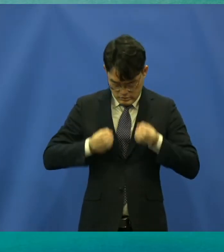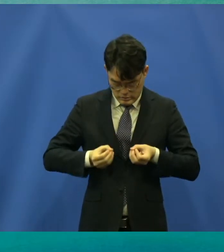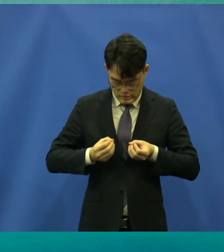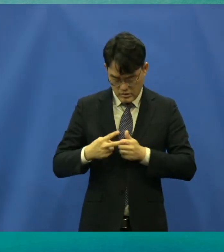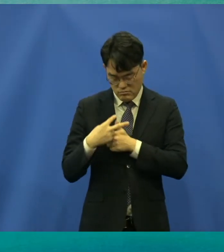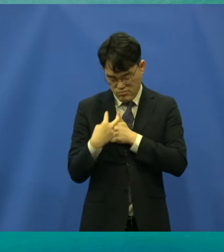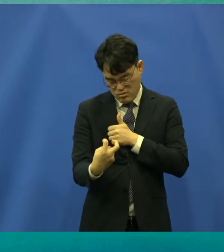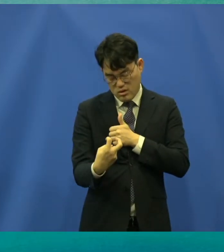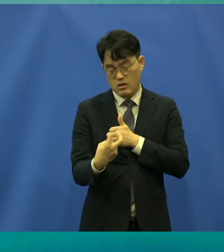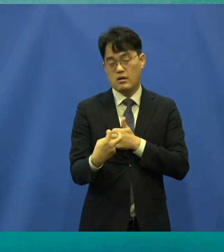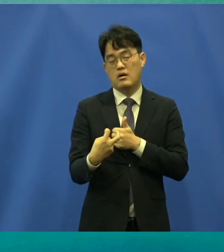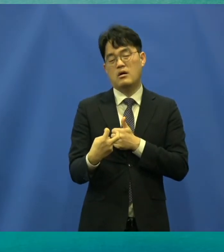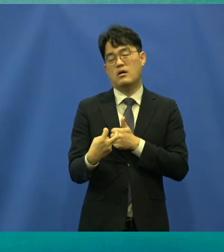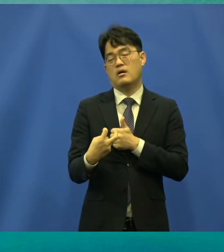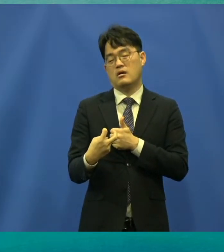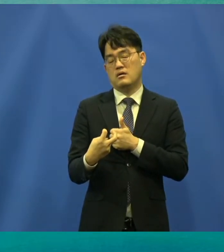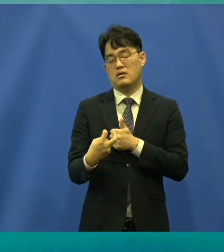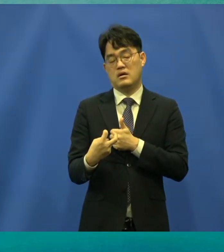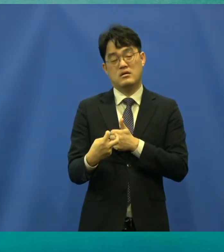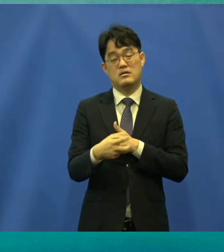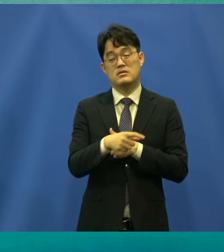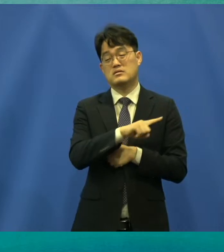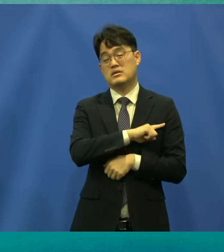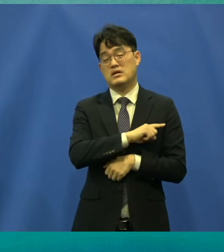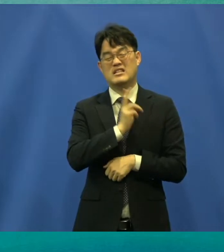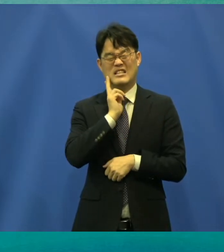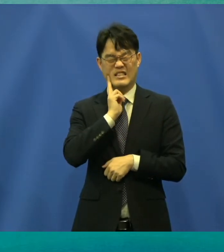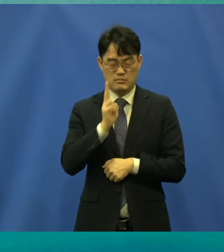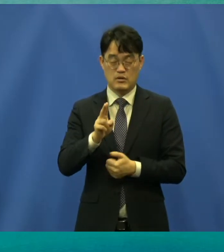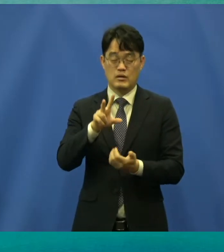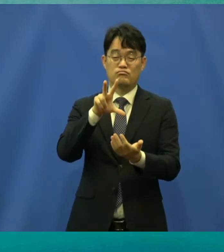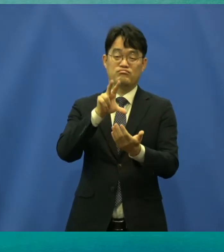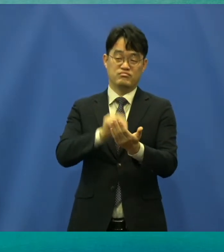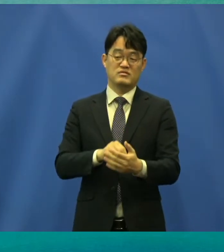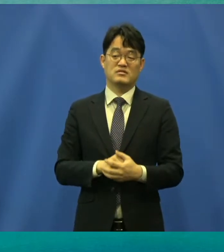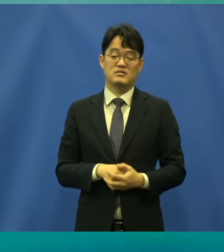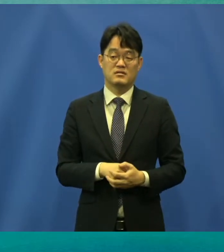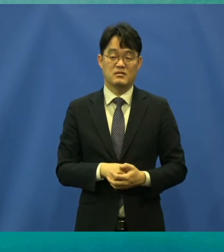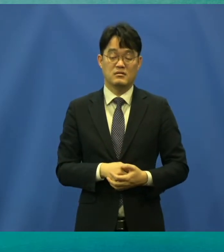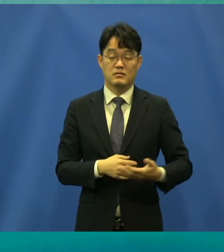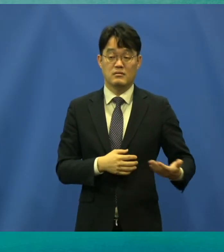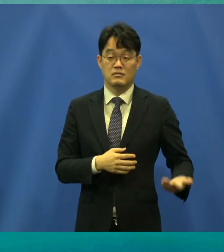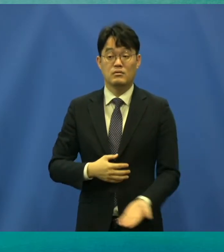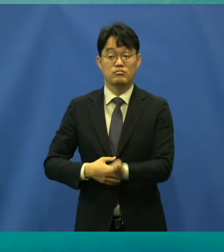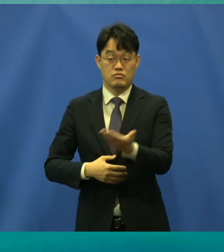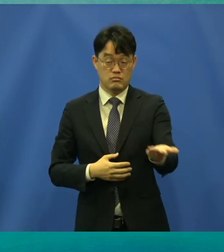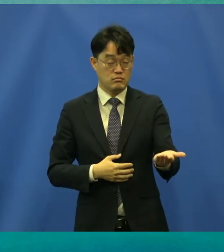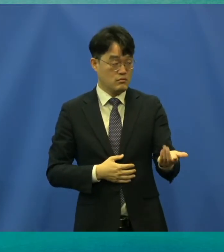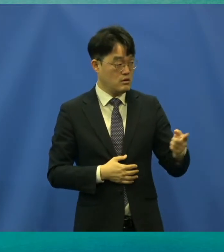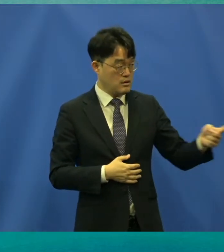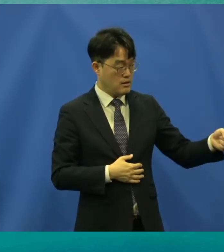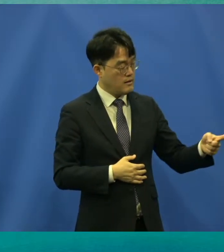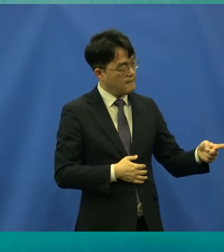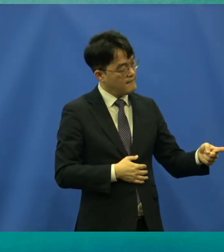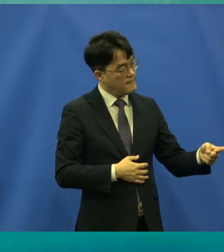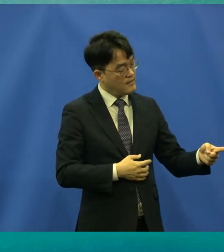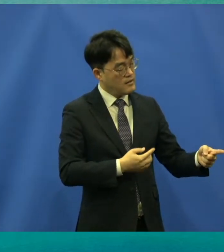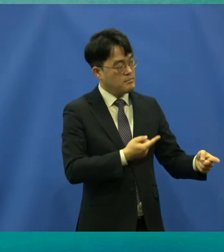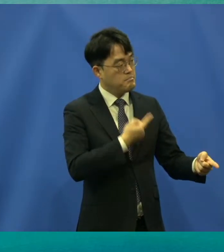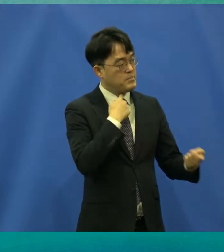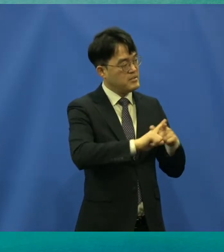마음에 안 드는 사람 참 많습니다. 그런데 마음에 안 드는 사람을 안 만나면 됩니다. 그런데 마음에 안 드는